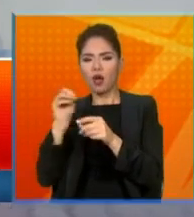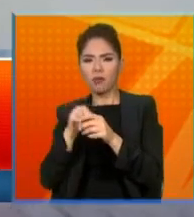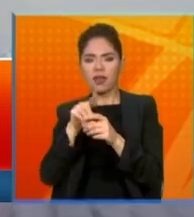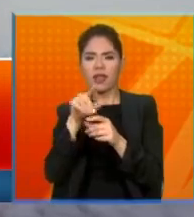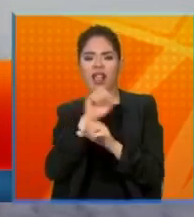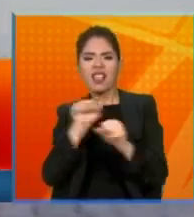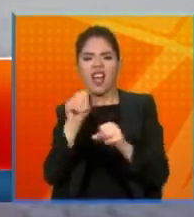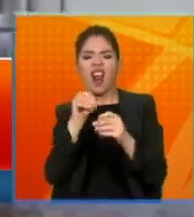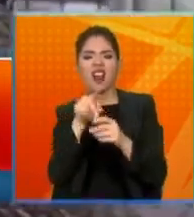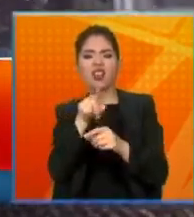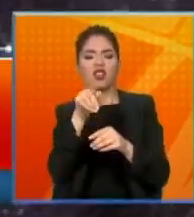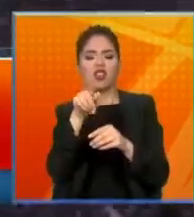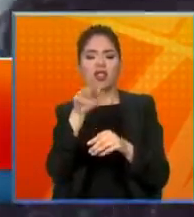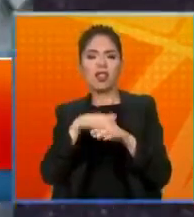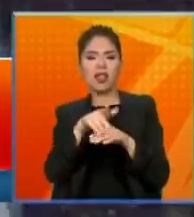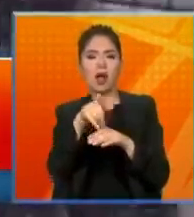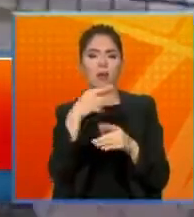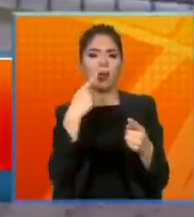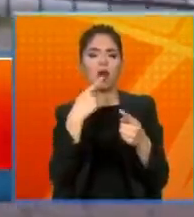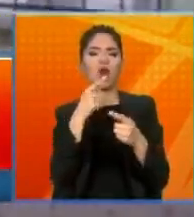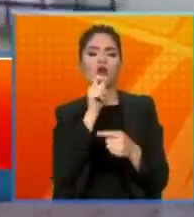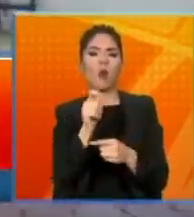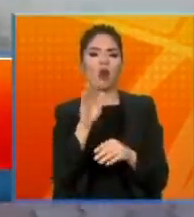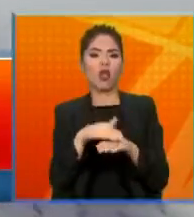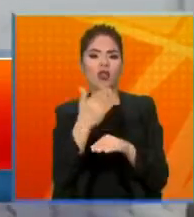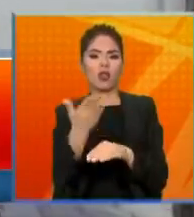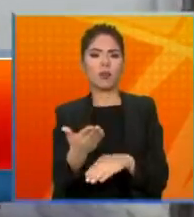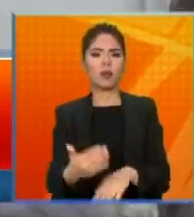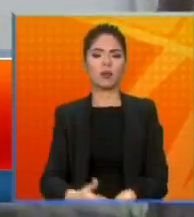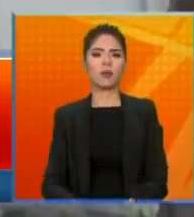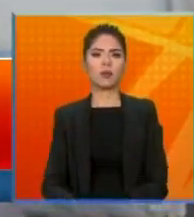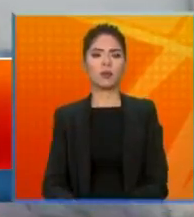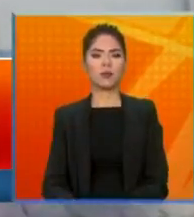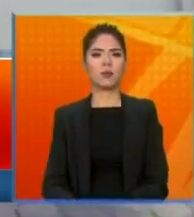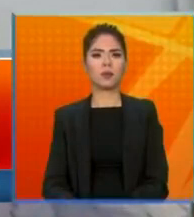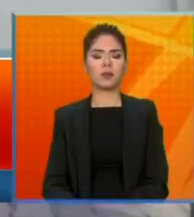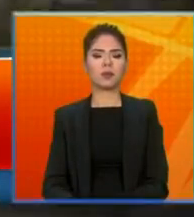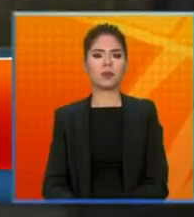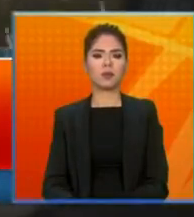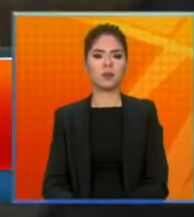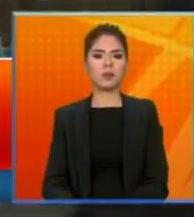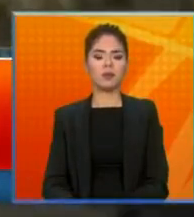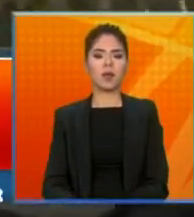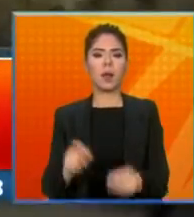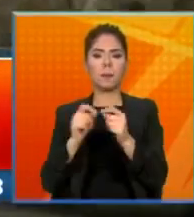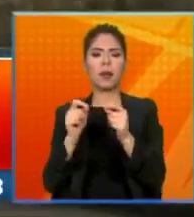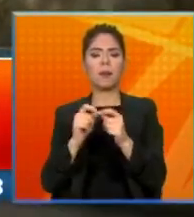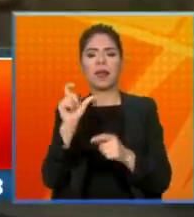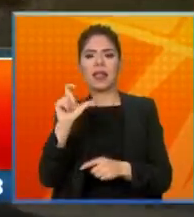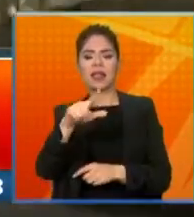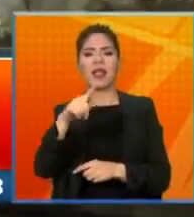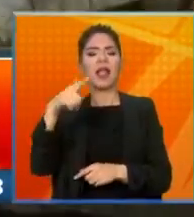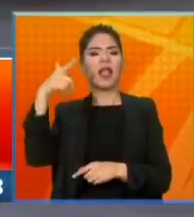oldu. Emin olun şu sokakta yaşayan yüzlerce insan hemen hemen hepsi aynı durumdalar. BBC